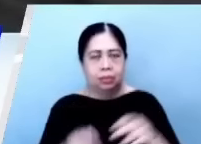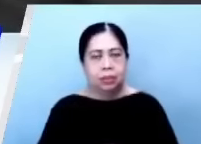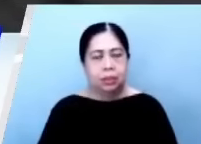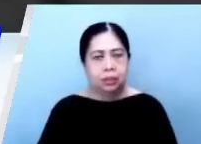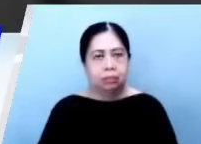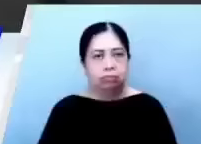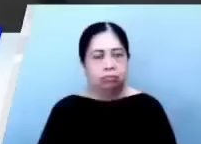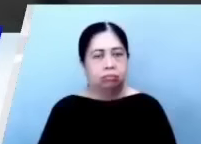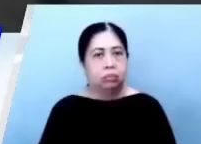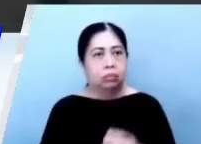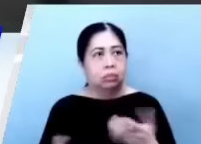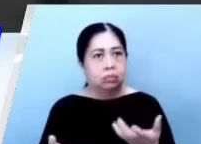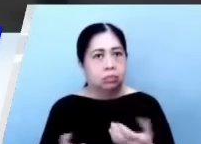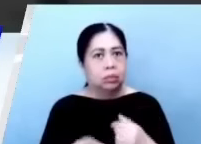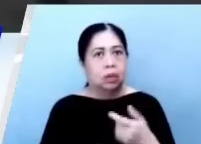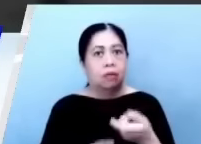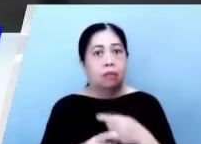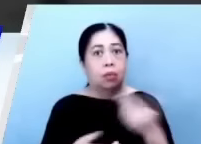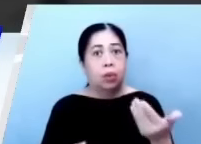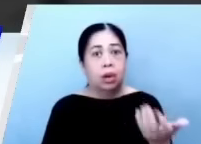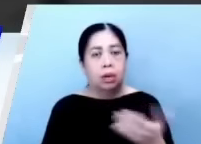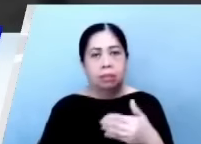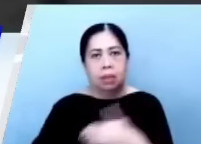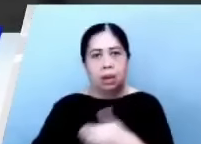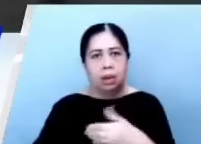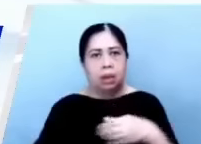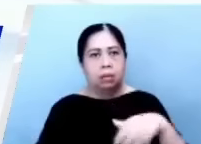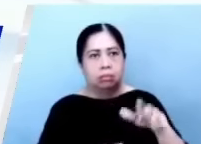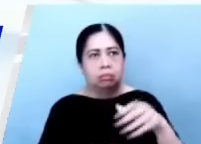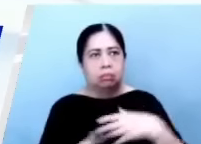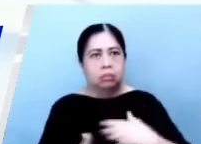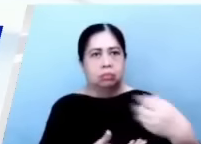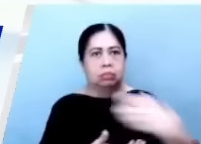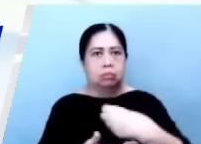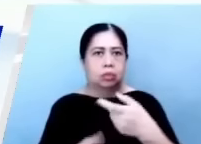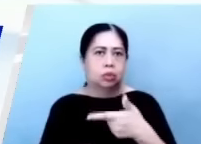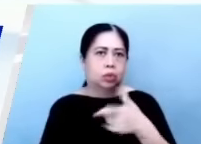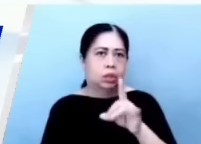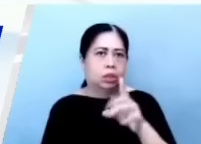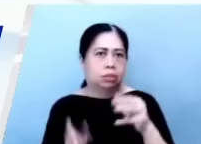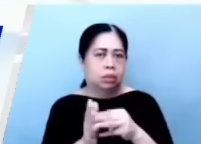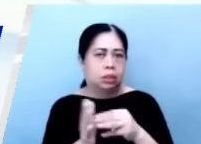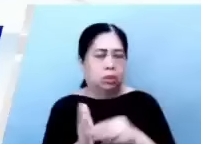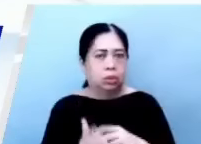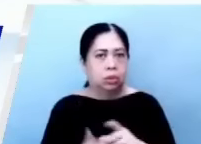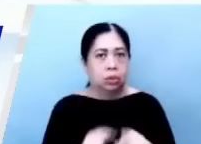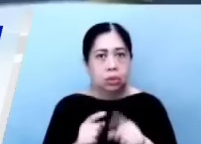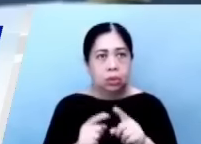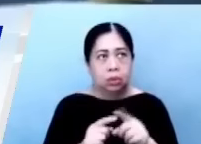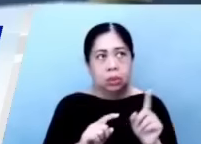sa kanyang mga bank accounts ang 28 million. Nung pumasok sila sa ganitong